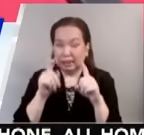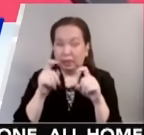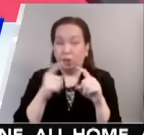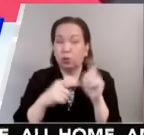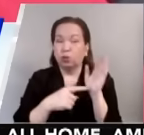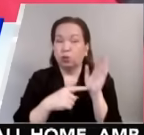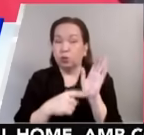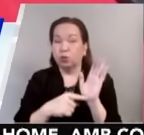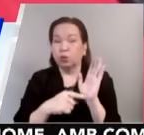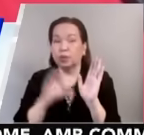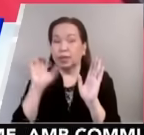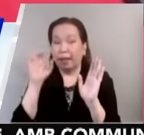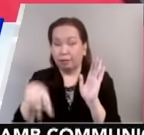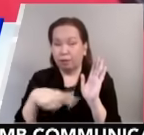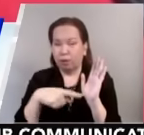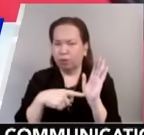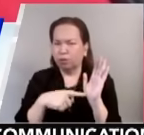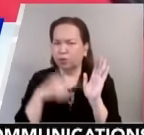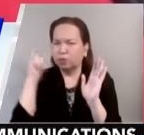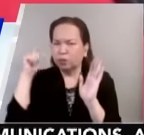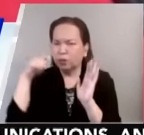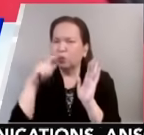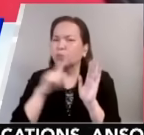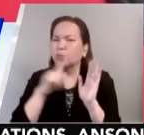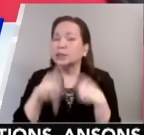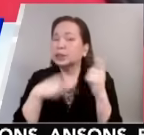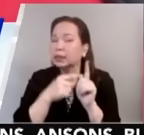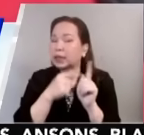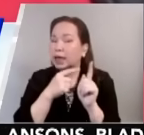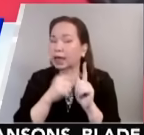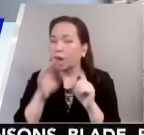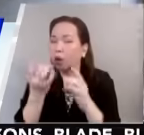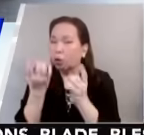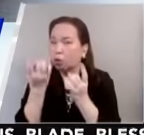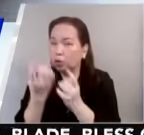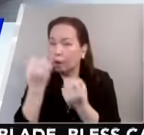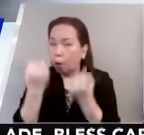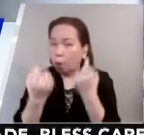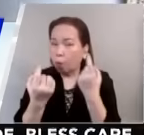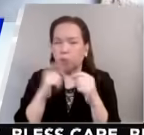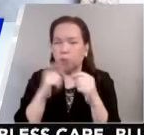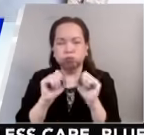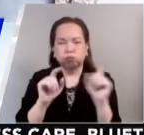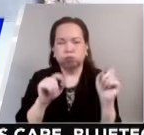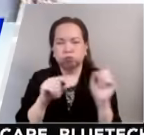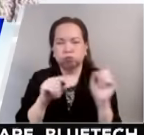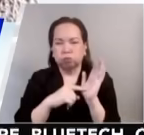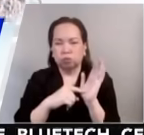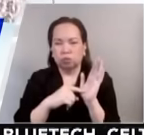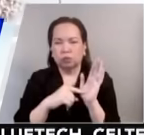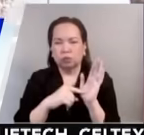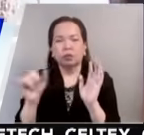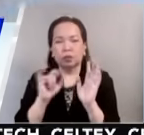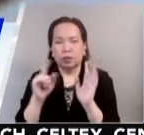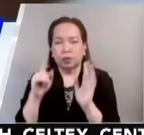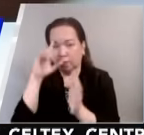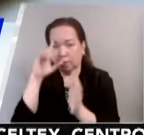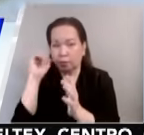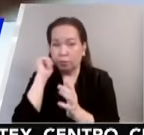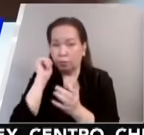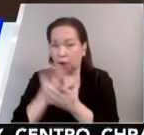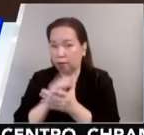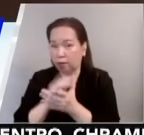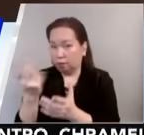pinapakita ng mga nagtitinda kung paano iilaw at puputok ang mga tinda nila diyan bumase ang mag-asawang sina vick at perley sa